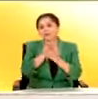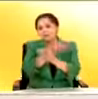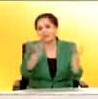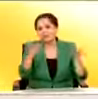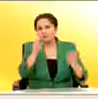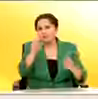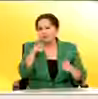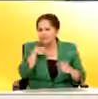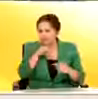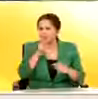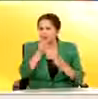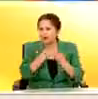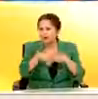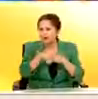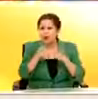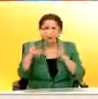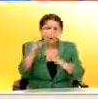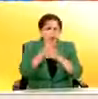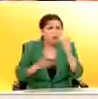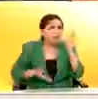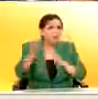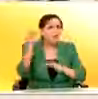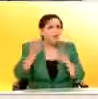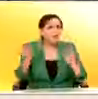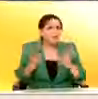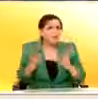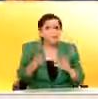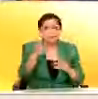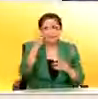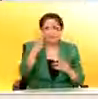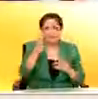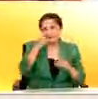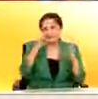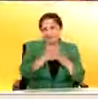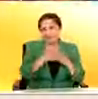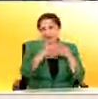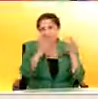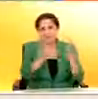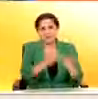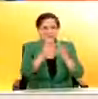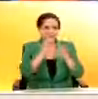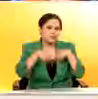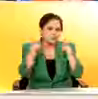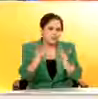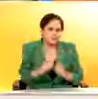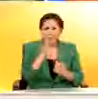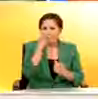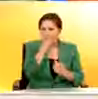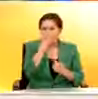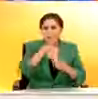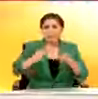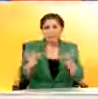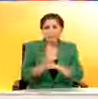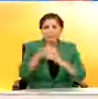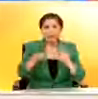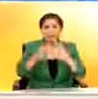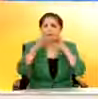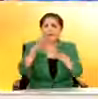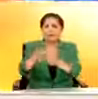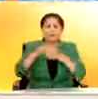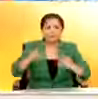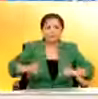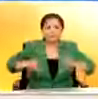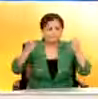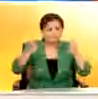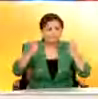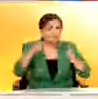जिस बात की और भी अधिक चर्चा हो रही है, वो है हमारी महिला टीम का ब्लाइंड क्रिकेट वर्ल्ड कप जीतना।